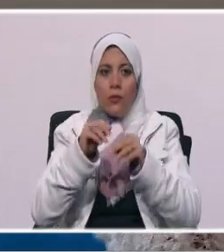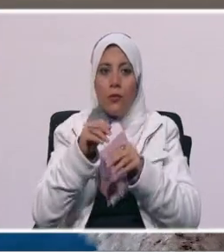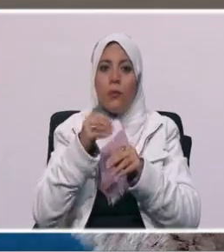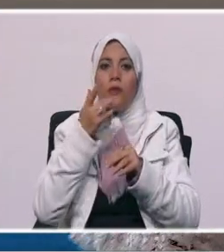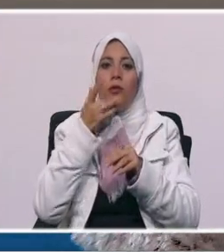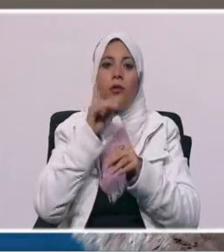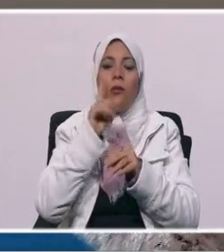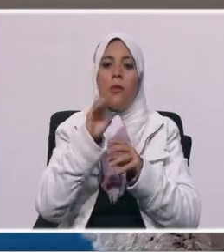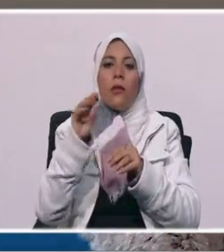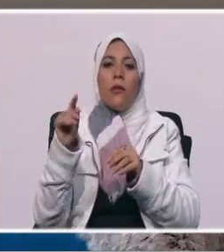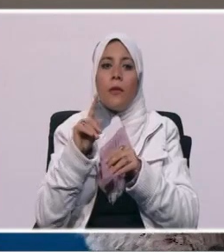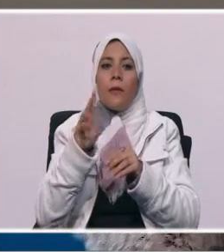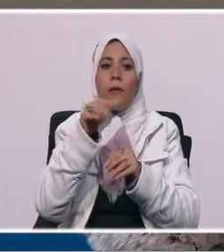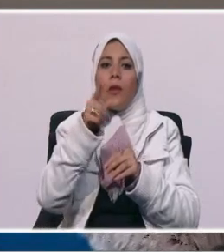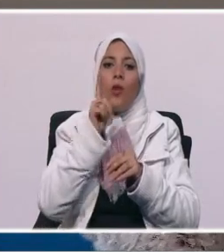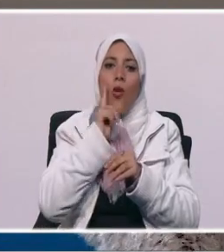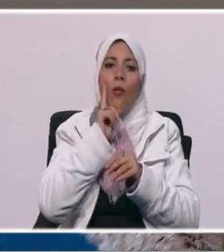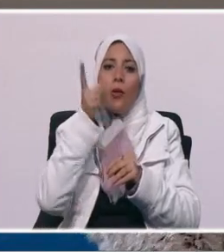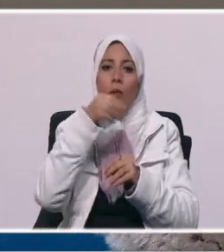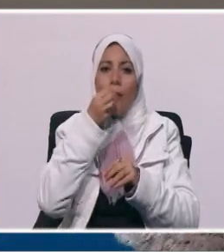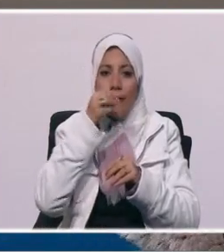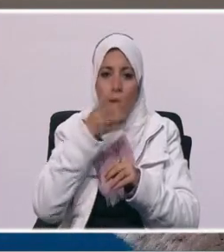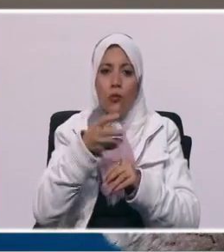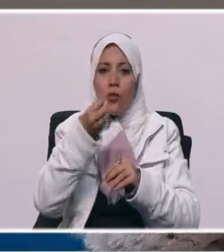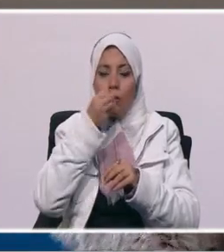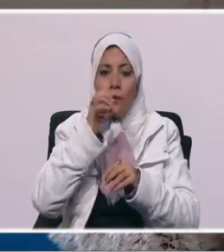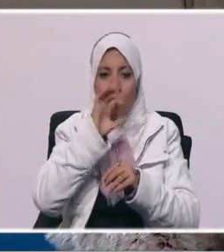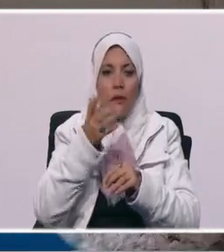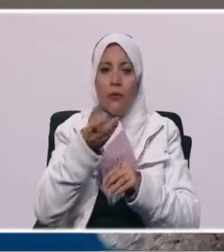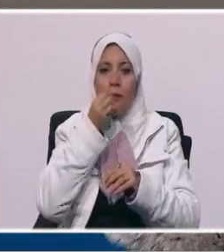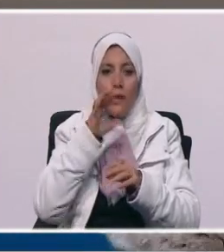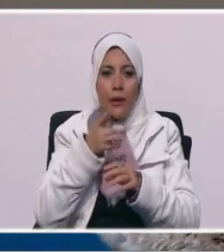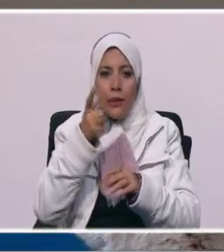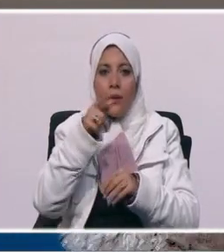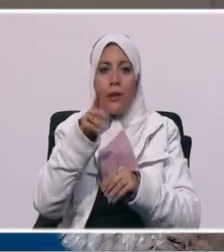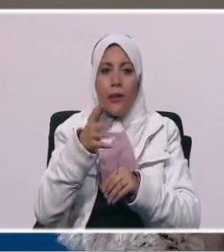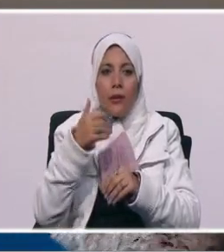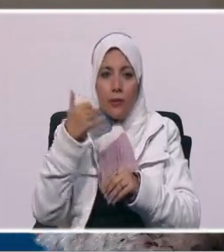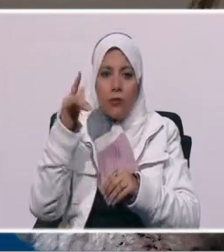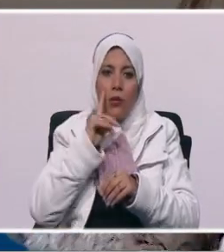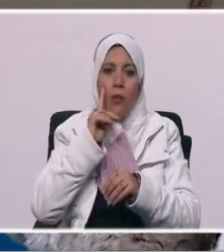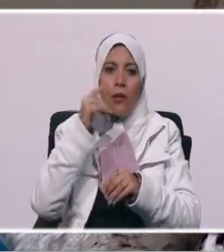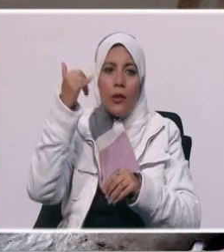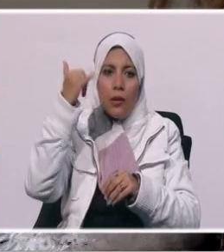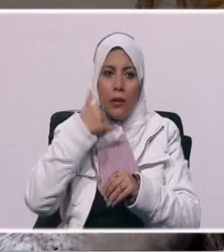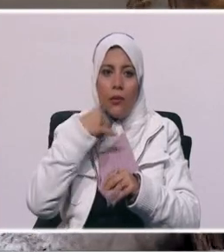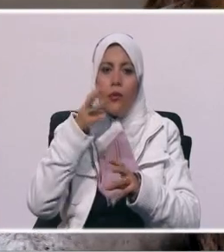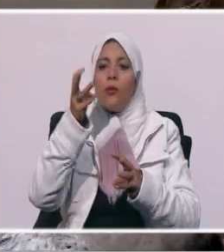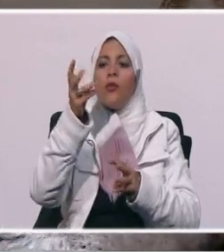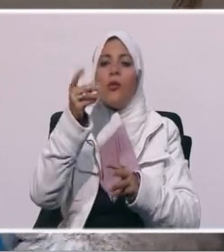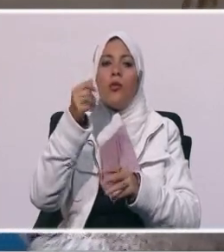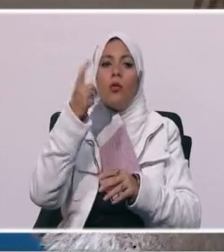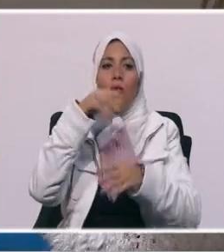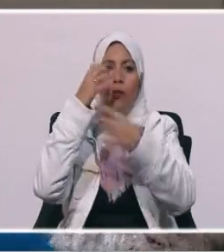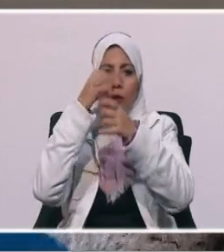لغايه النهارده الام دي بتسالك انت اكلت ايه وما اكلتش ايه، ورايحه تمرينك وبتسال ماما، بتكلمني 3 4 مرات في اليوم